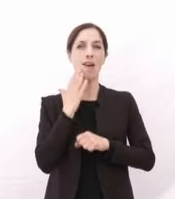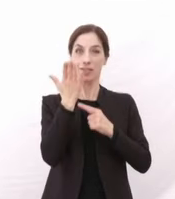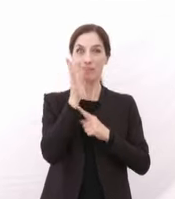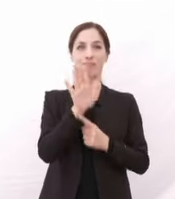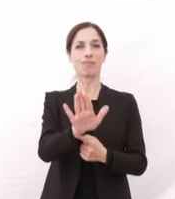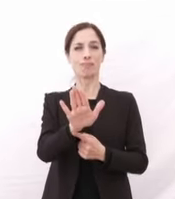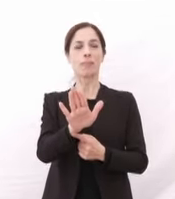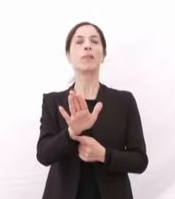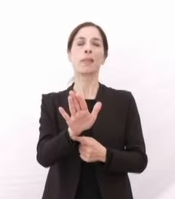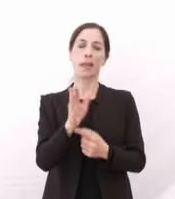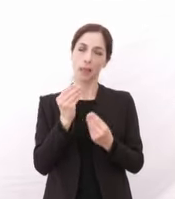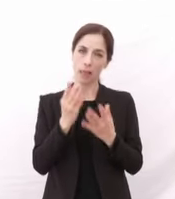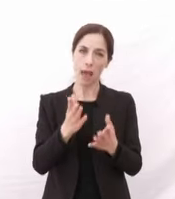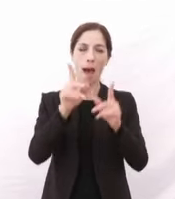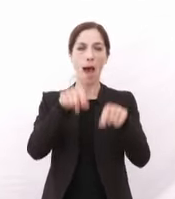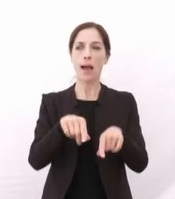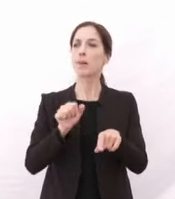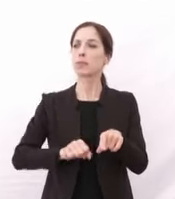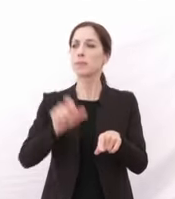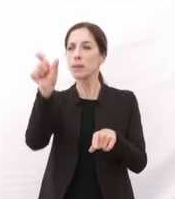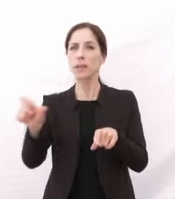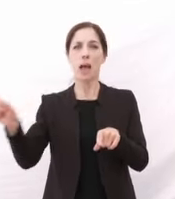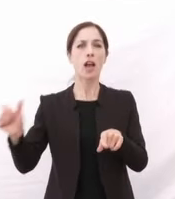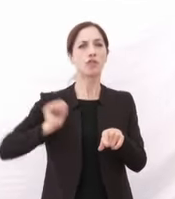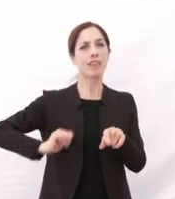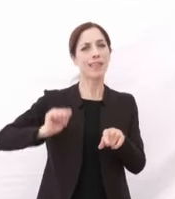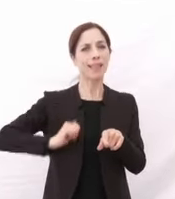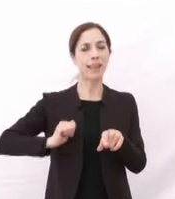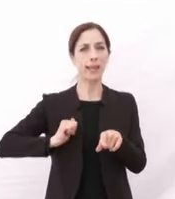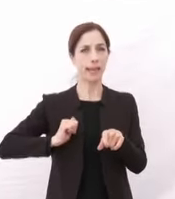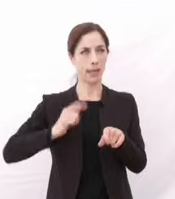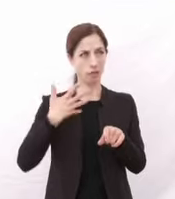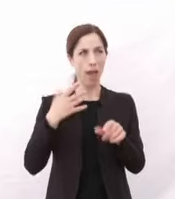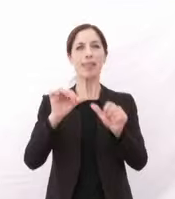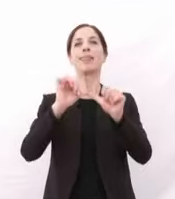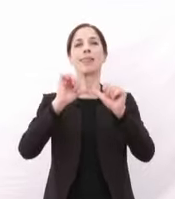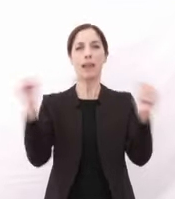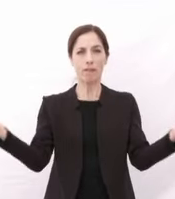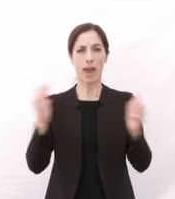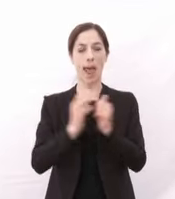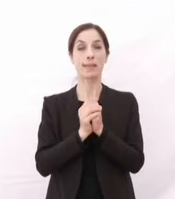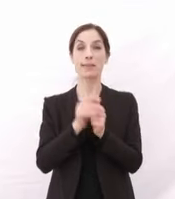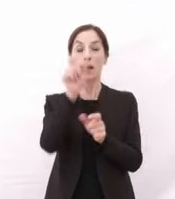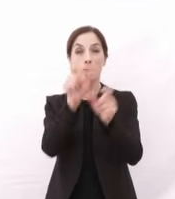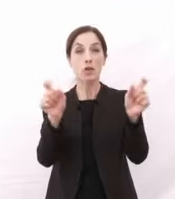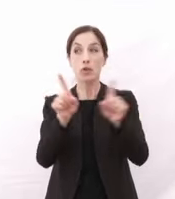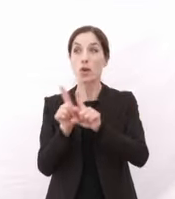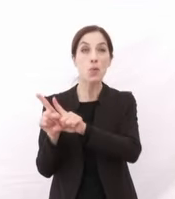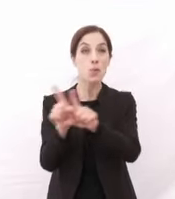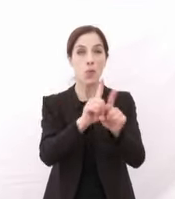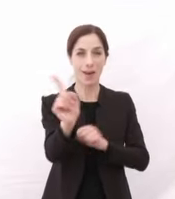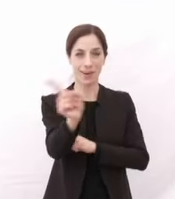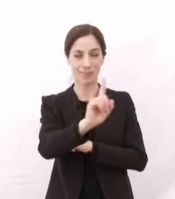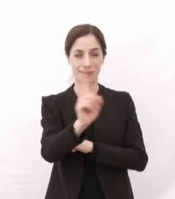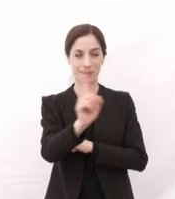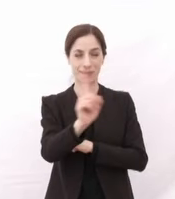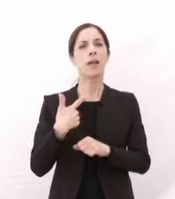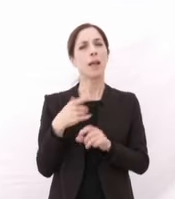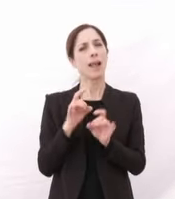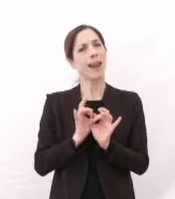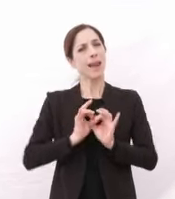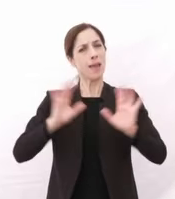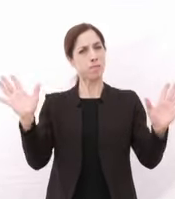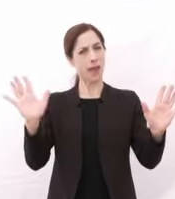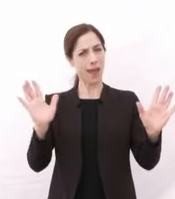cittadini di distinguere, di non confondere, perché non sono tutti uguali, abbiamo condiviso con Libera, ringrazio